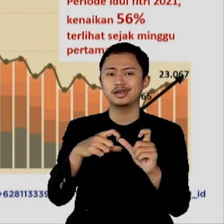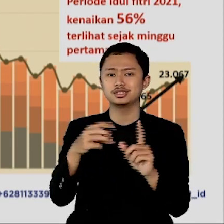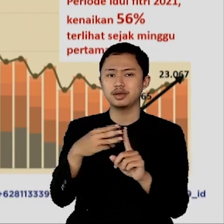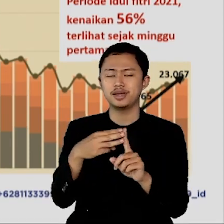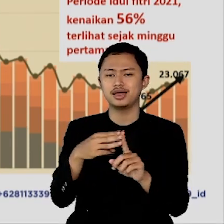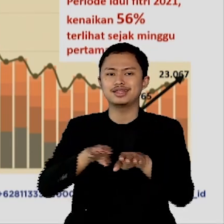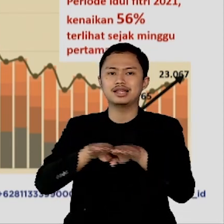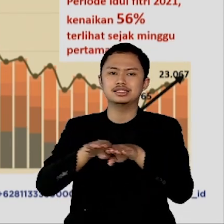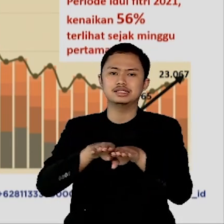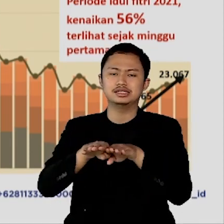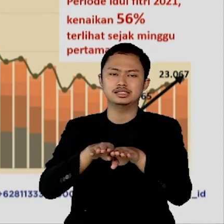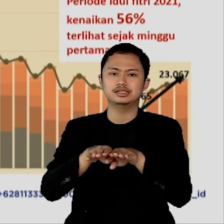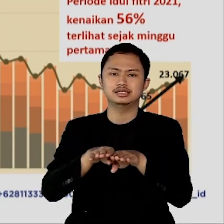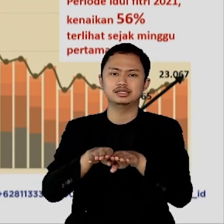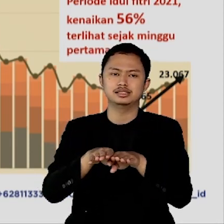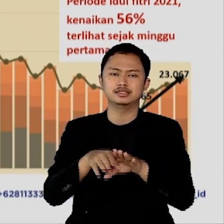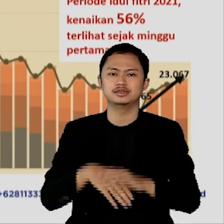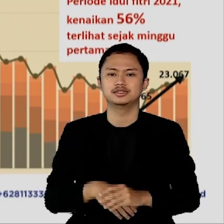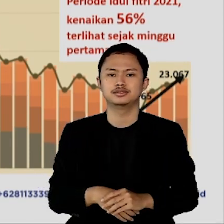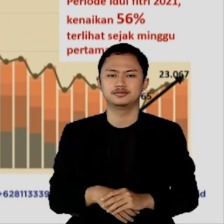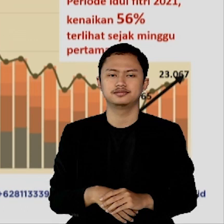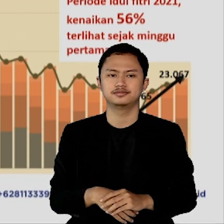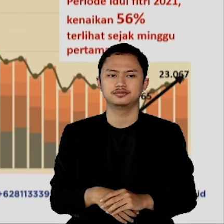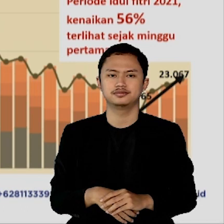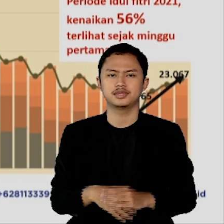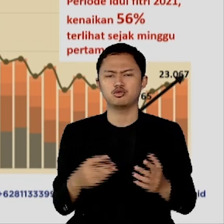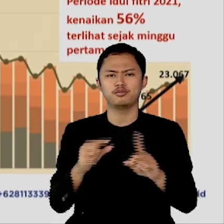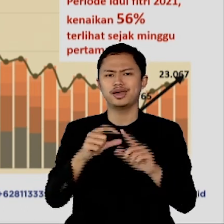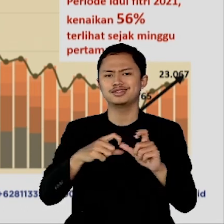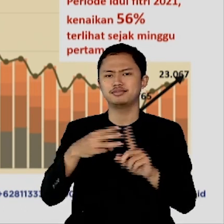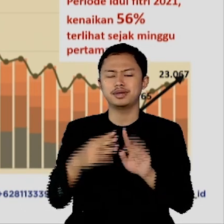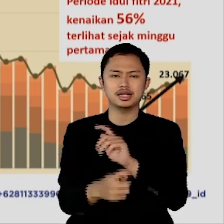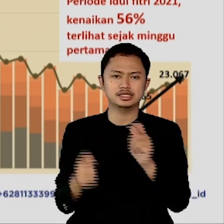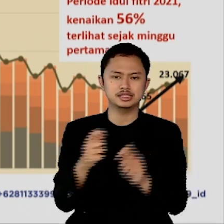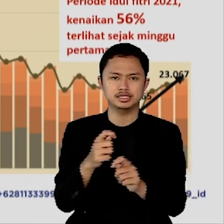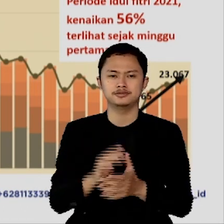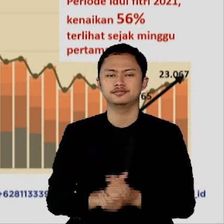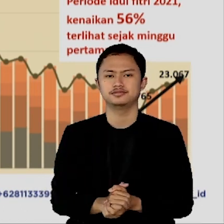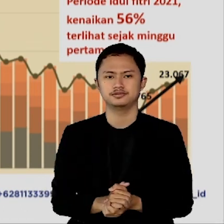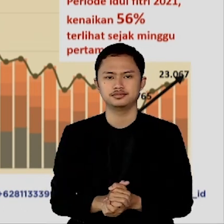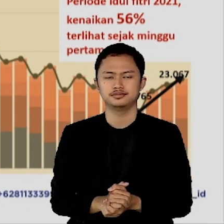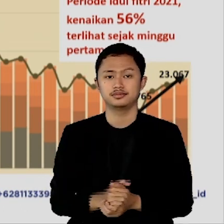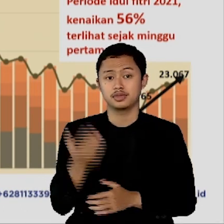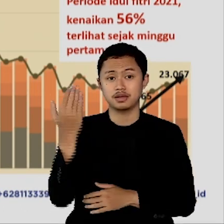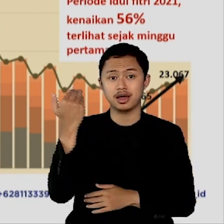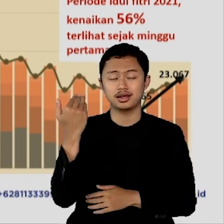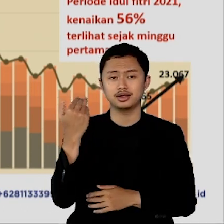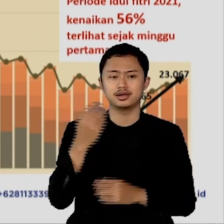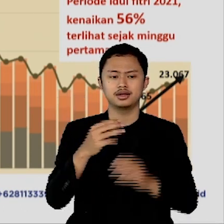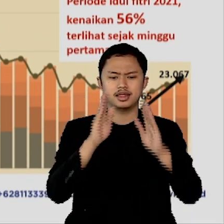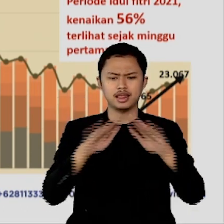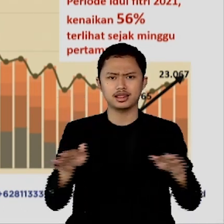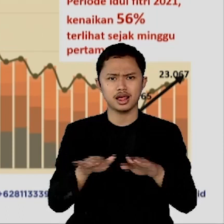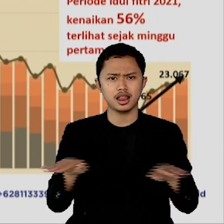PSB transisi selanjutnya pada periode Maulid Nabi Natal dan Tahun Baru 2021